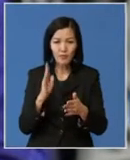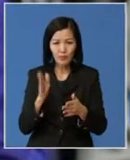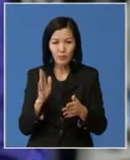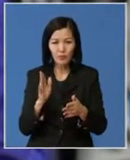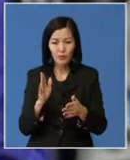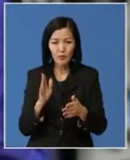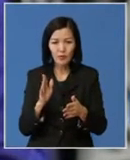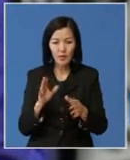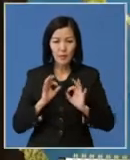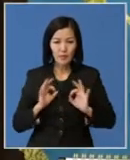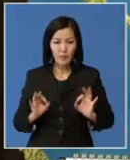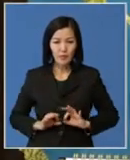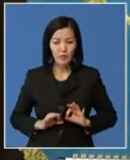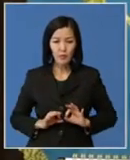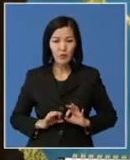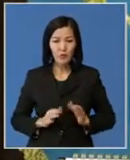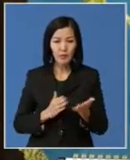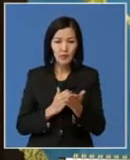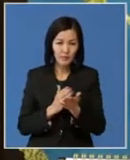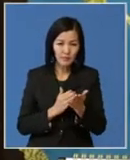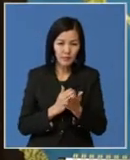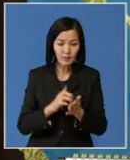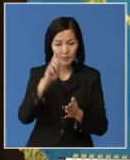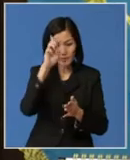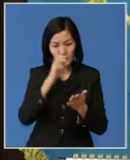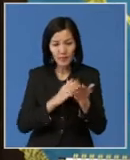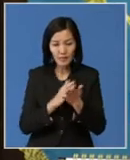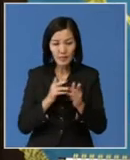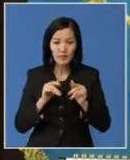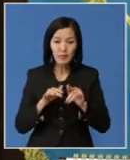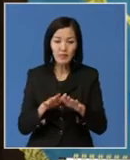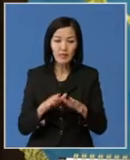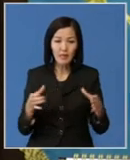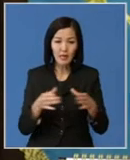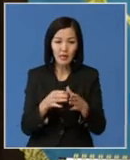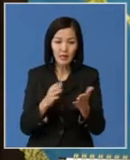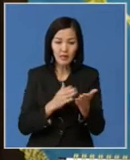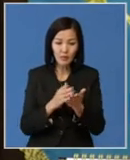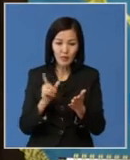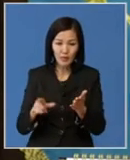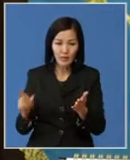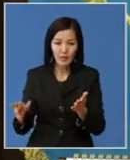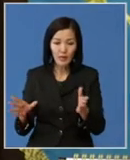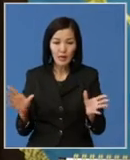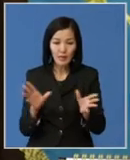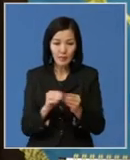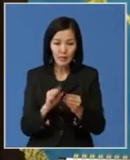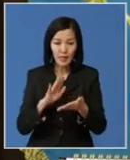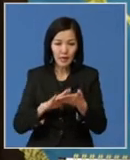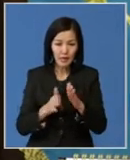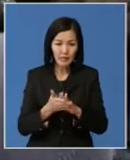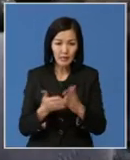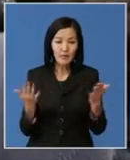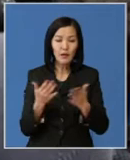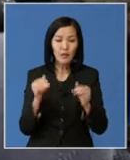мына прокуратура саласының өкілі бар, мемлекеттік қызмет істері агенттігінің өкілі бар. Солармен бәріміз ақылдасып отырып, оны